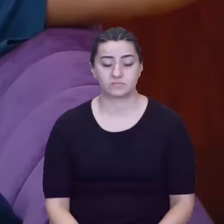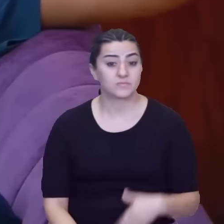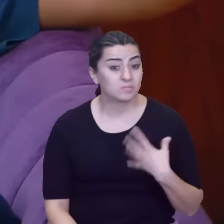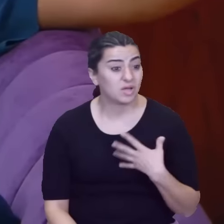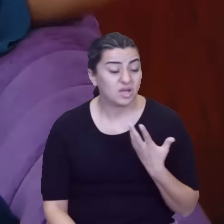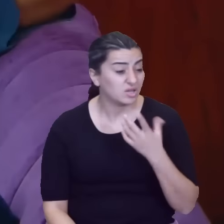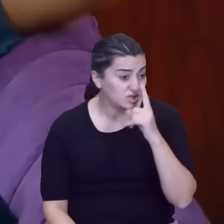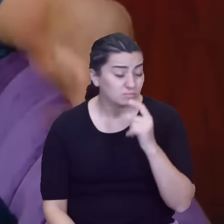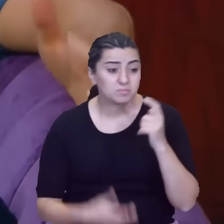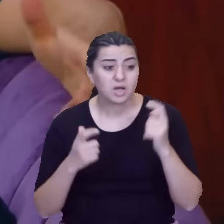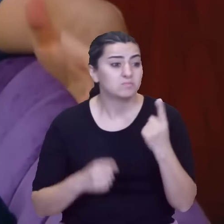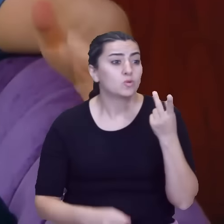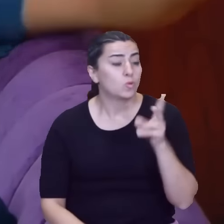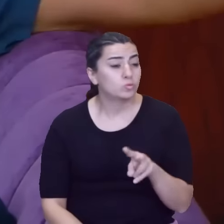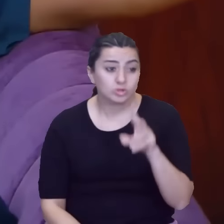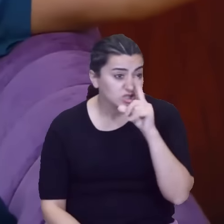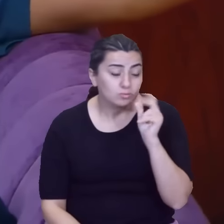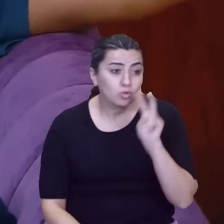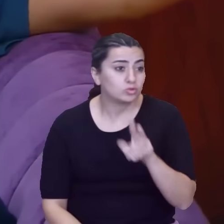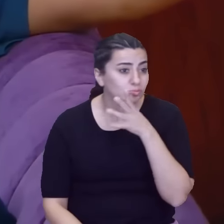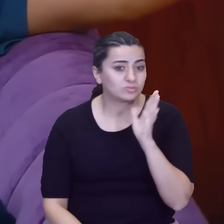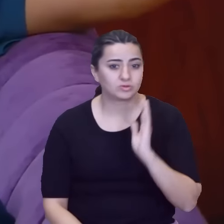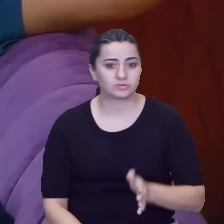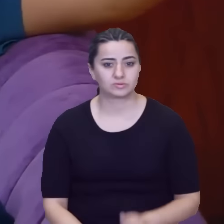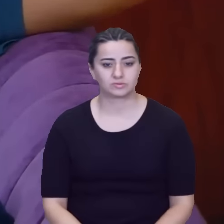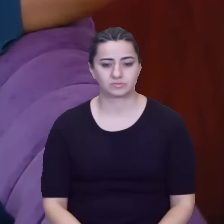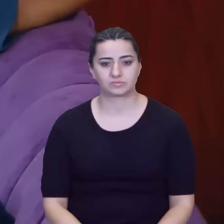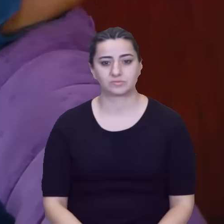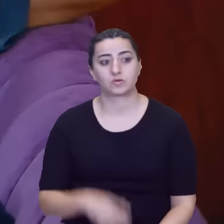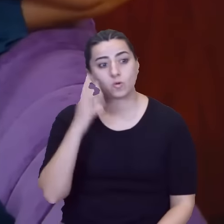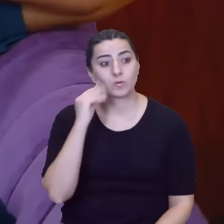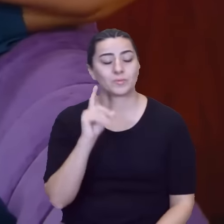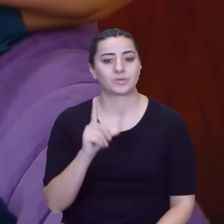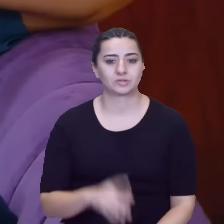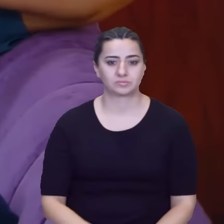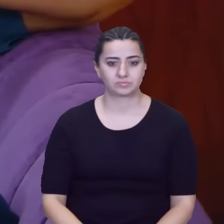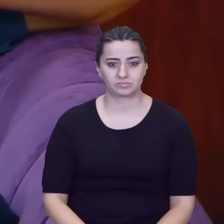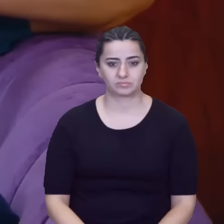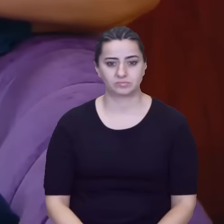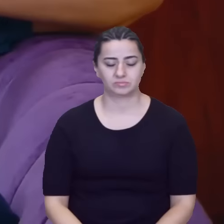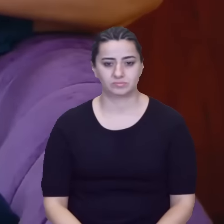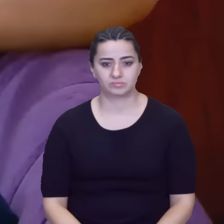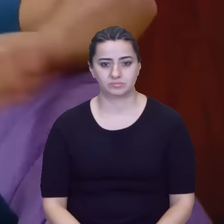Çatlayacağım meraktan ya. Mahallede biri ölmüş. Kimin öldüğünü bilmiyoruz. Öğrenmem lazım.